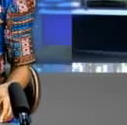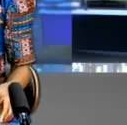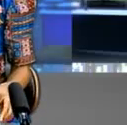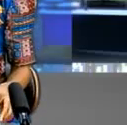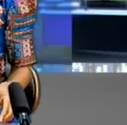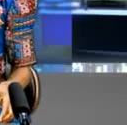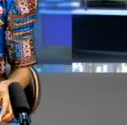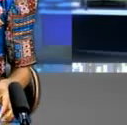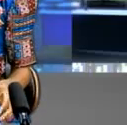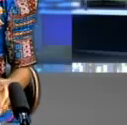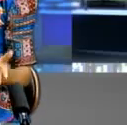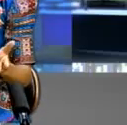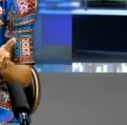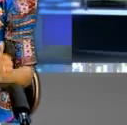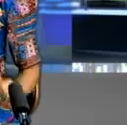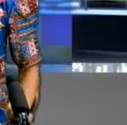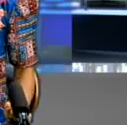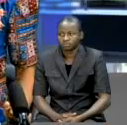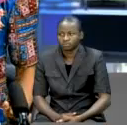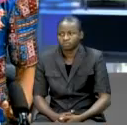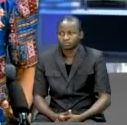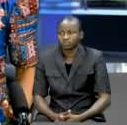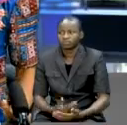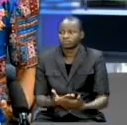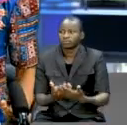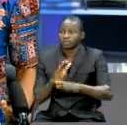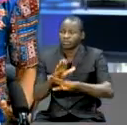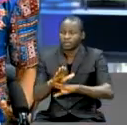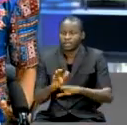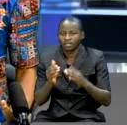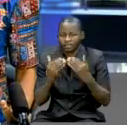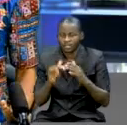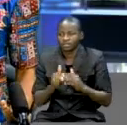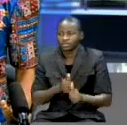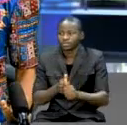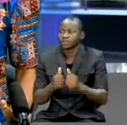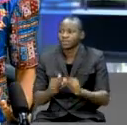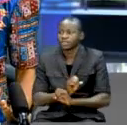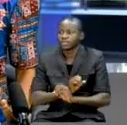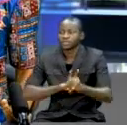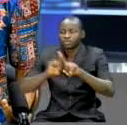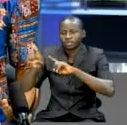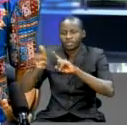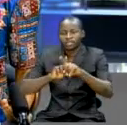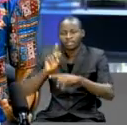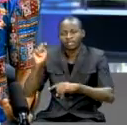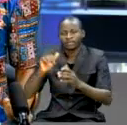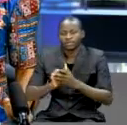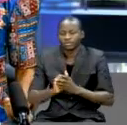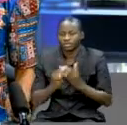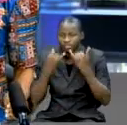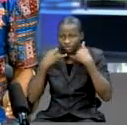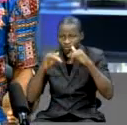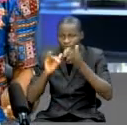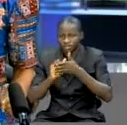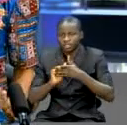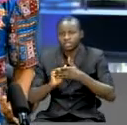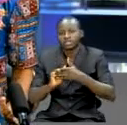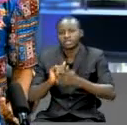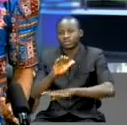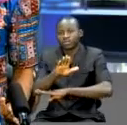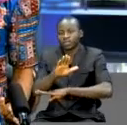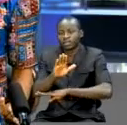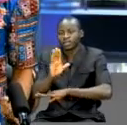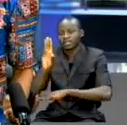Mesdames, Messieurs, bonsoir et merci à tous d'être au rendez-vous de cette nouvelle édition d'information sur Nyota Télévision. La une de l'actualité ce 6 mai